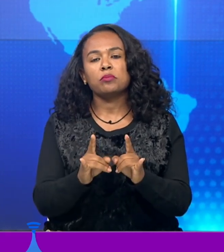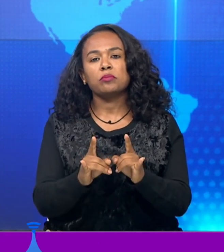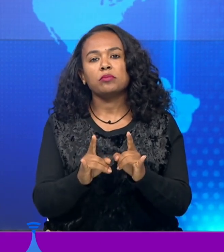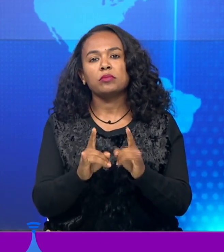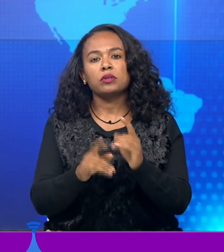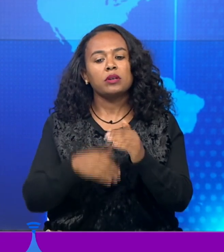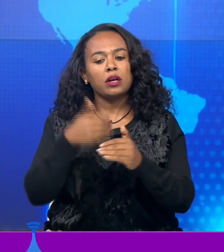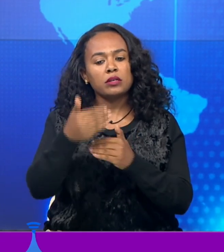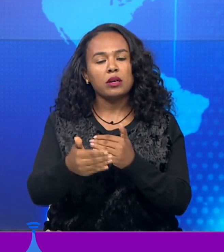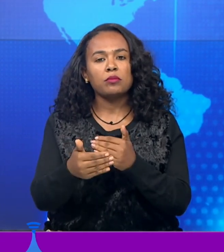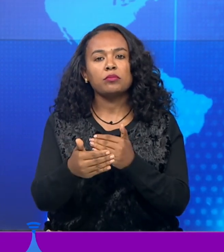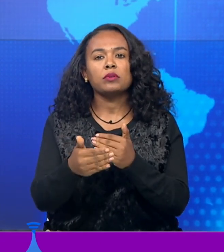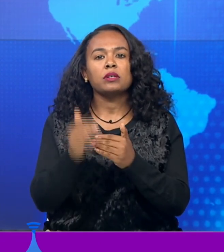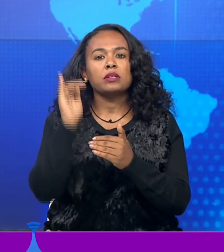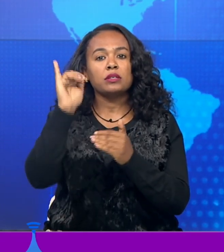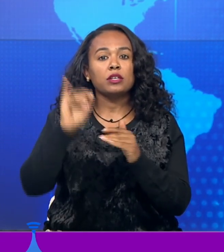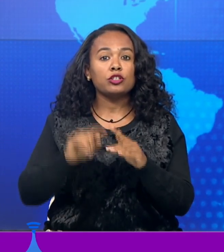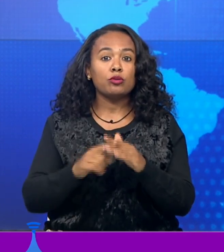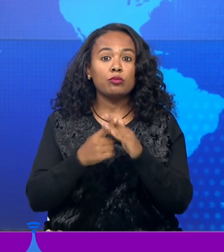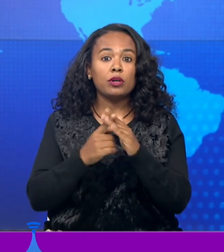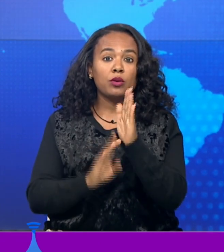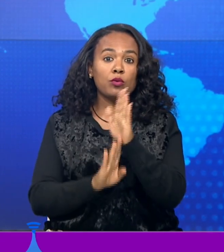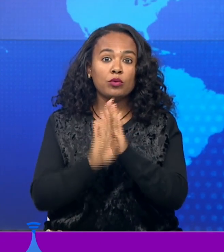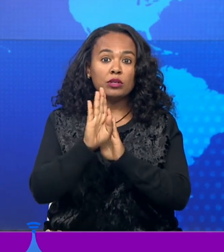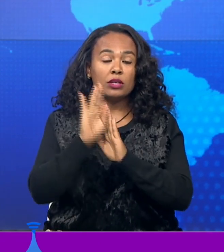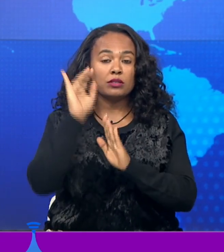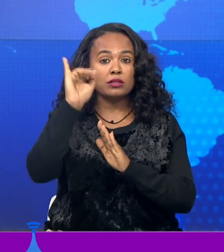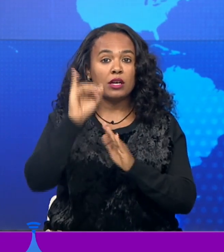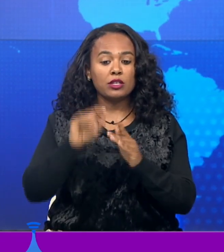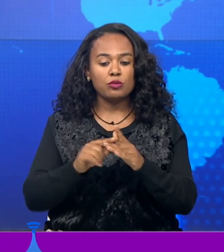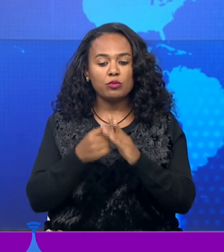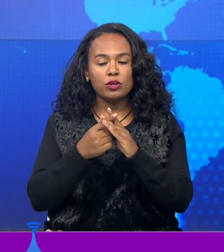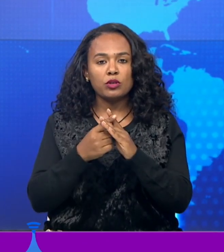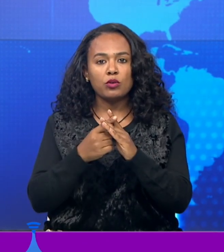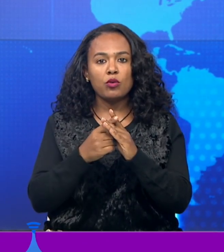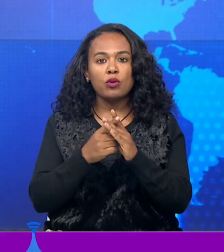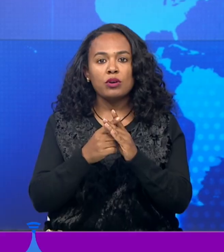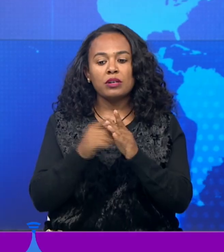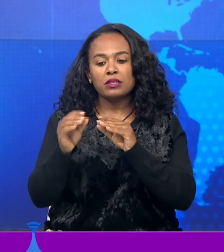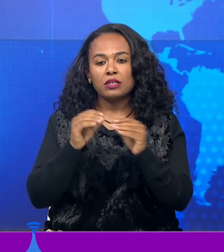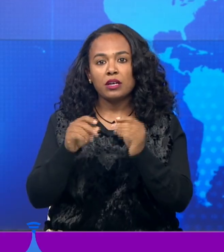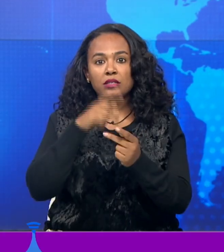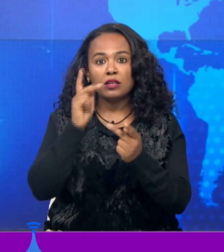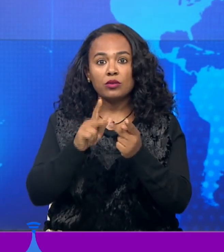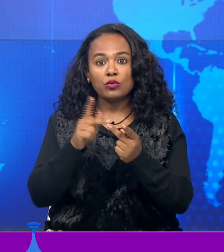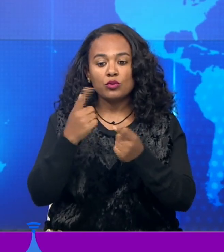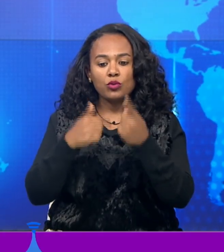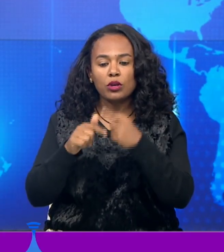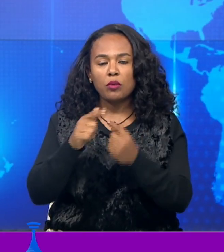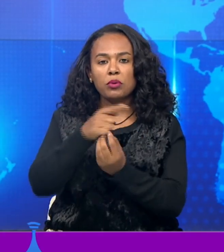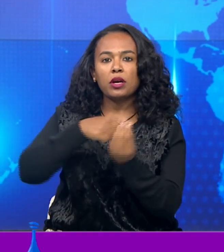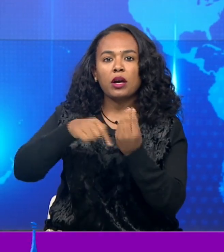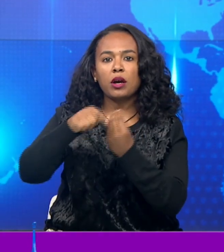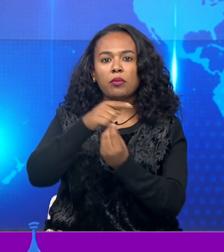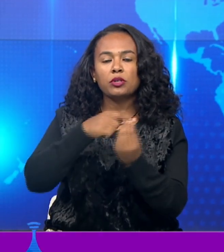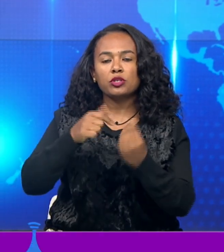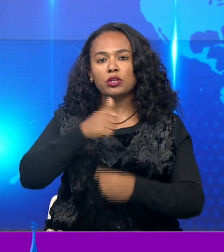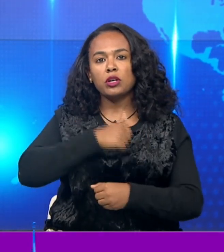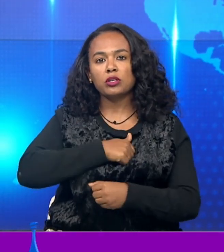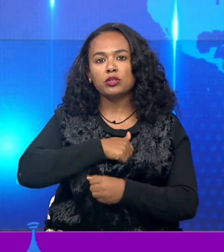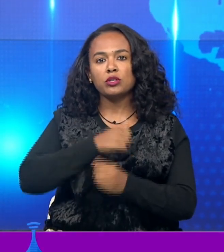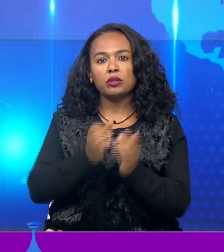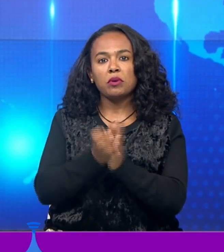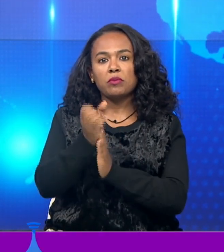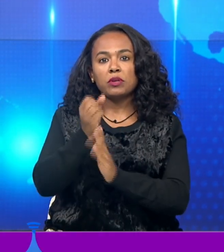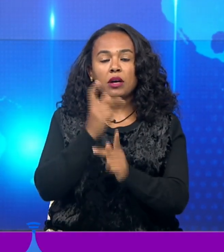ከዛም ተሳክቶልን እዛ የጀመርነው እድገት እዛ የጀመርነው እንቅስቃሴ ተሳክቶልን ስንወጣም በየአካባቢያችን የራሳችንንም የአካባቢውን መብት